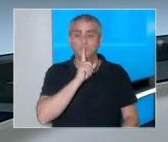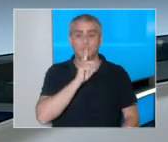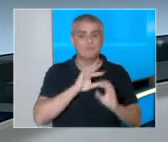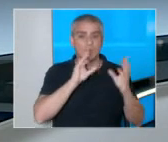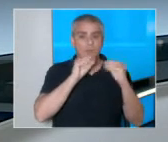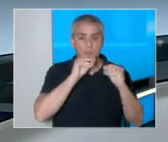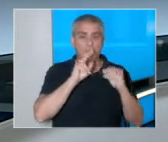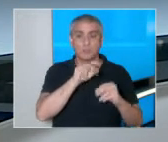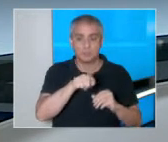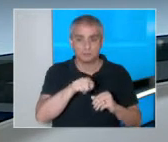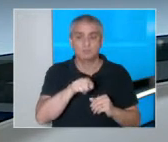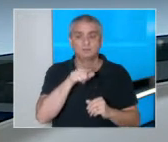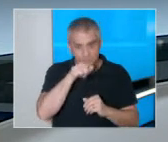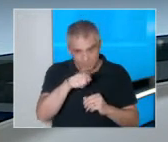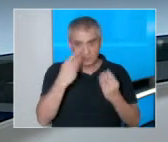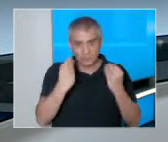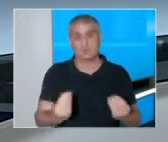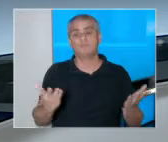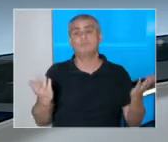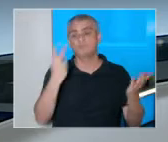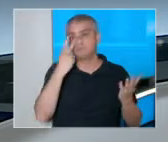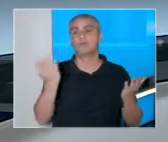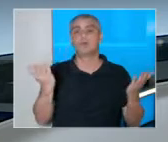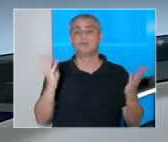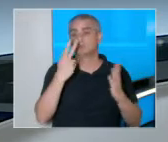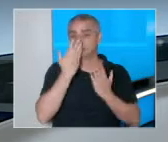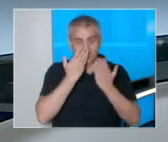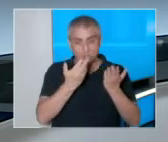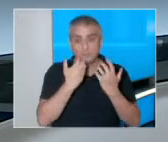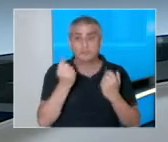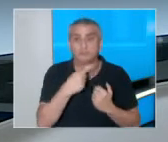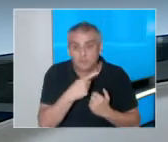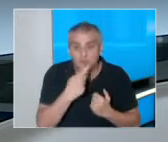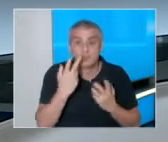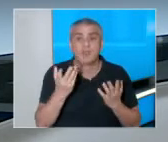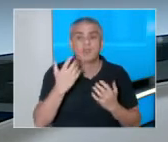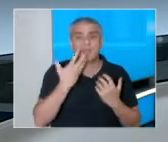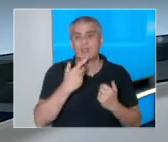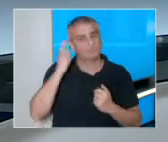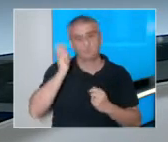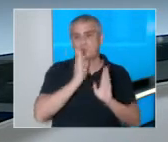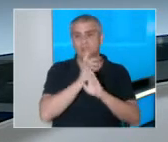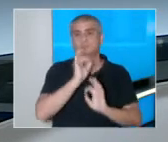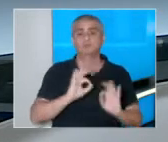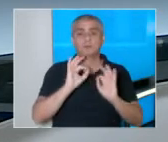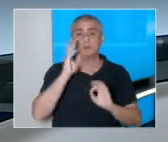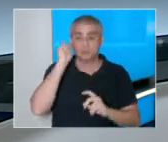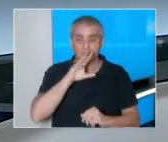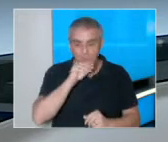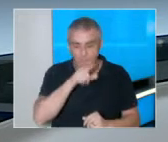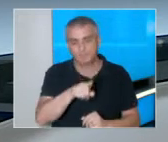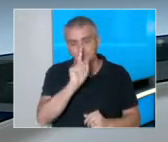והתחילו לדבר על נושאים כאלו, זה לברכה, ואתה רואה, מי שקורא את פרשות השבוע, רואה שחזל אף פעם לא הסתירו שום דבר. מה שצריך